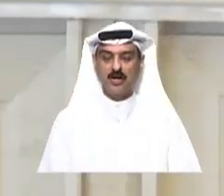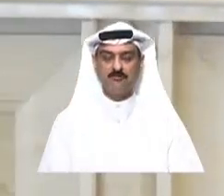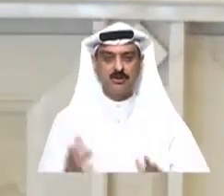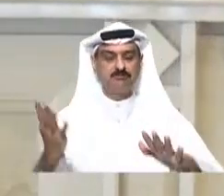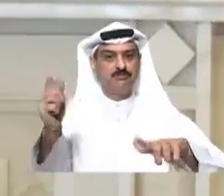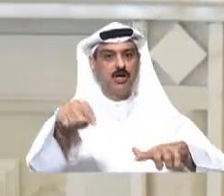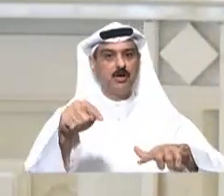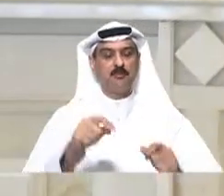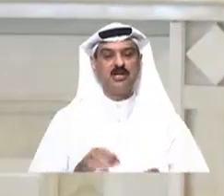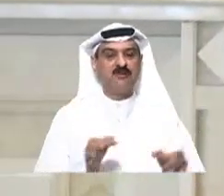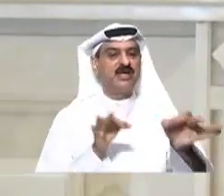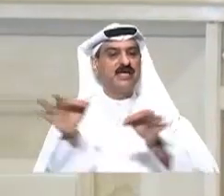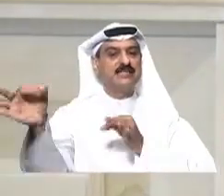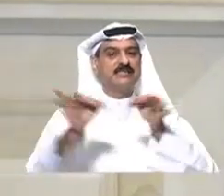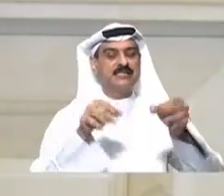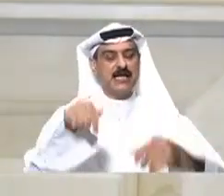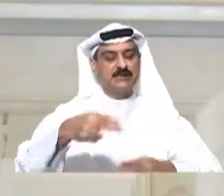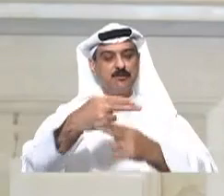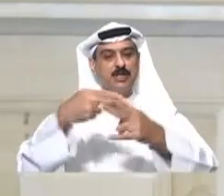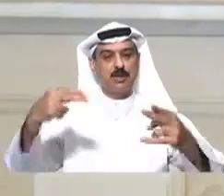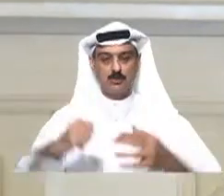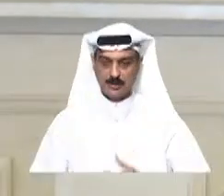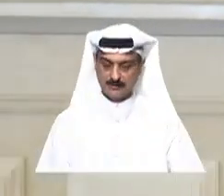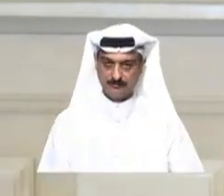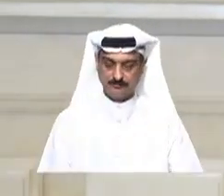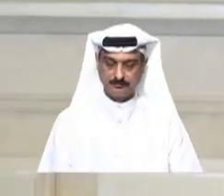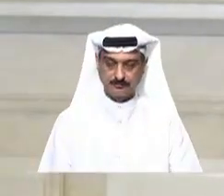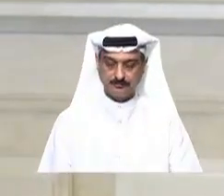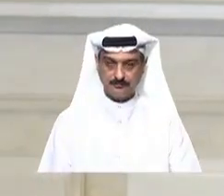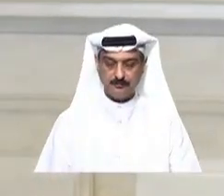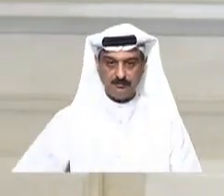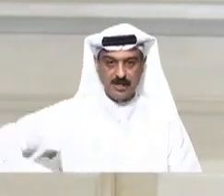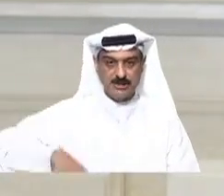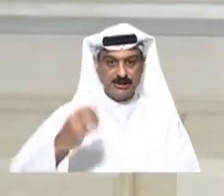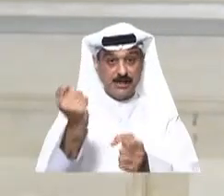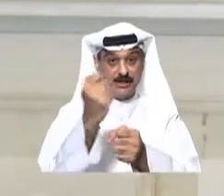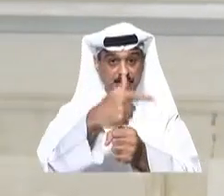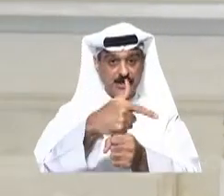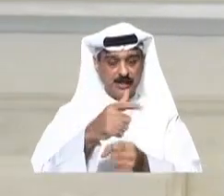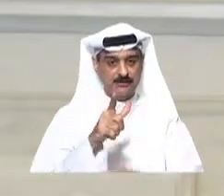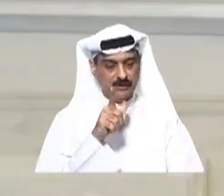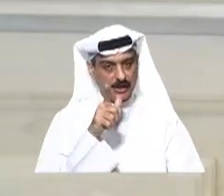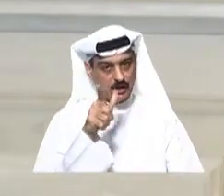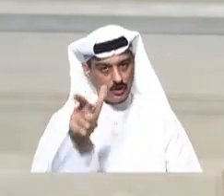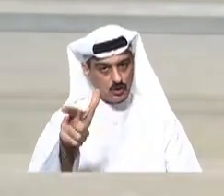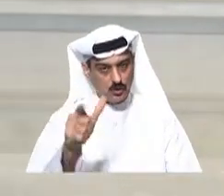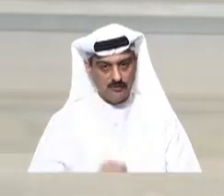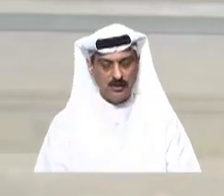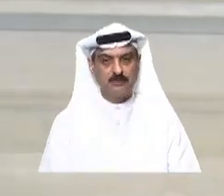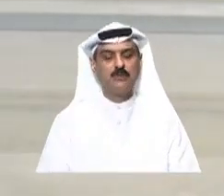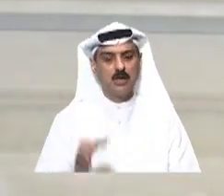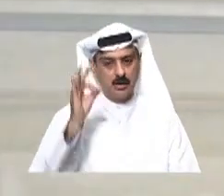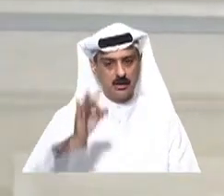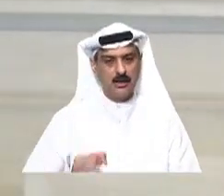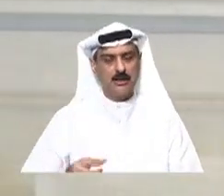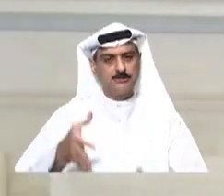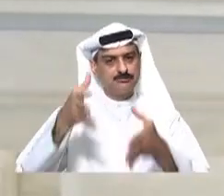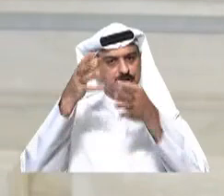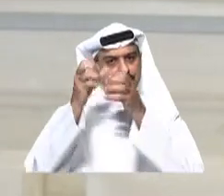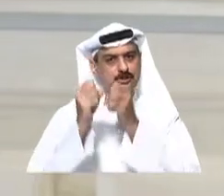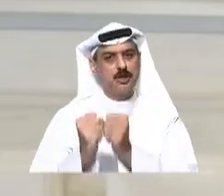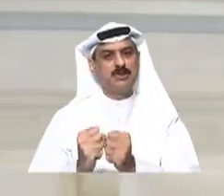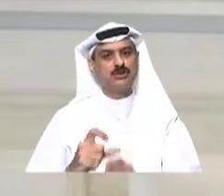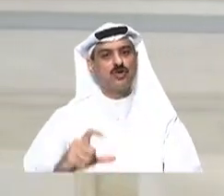في المشهد السياسي. وأكد سمو ولي العهد رعاه الله من خلال الكلمة على التمسك بتعاليم ديننا